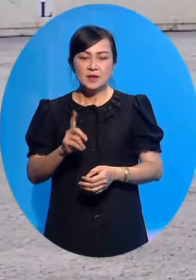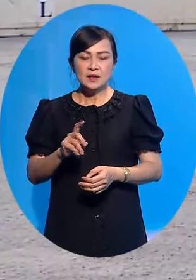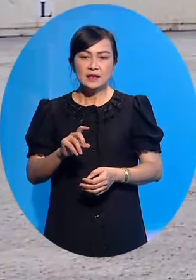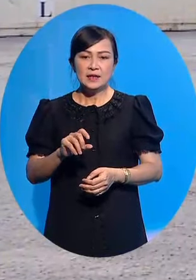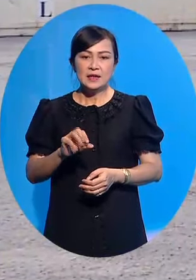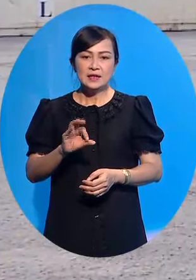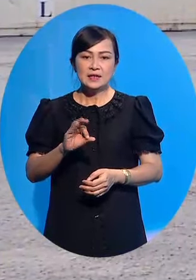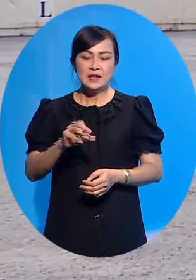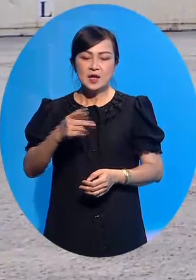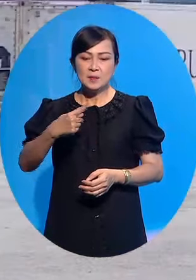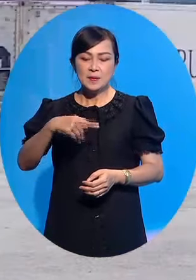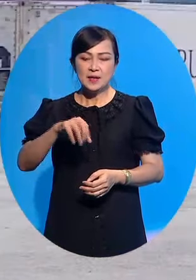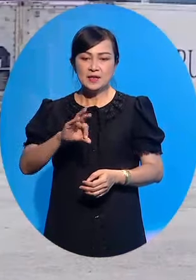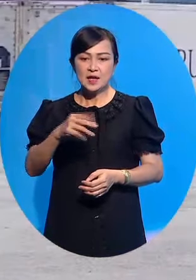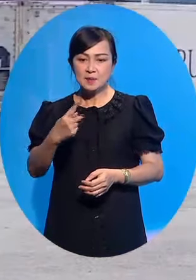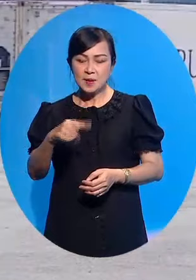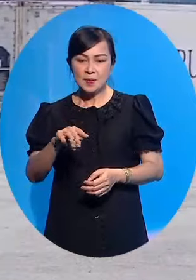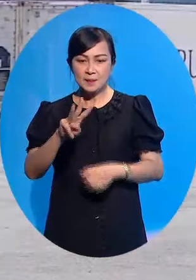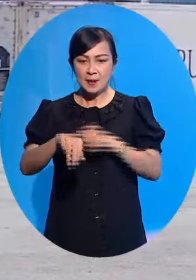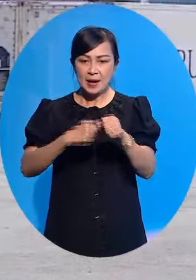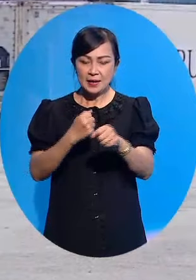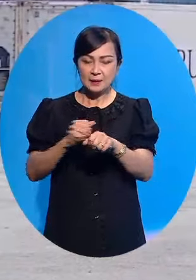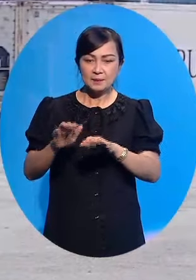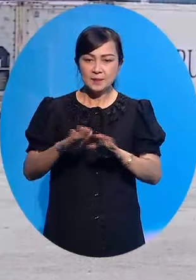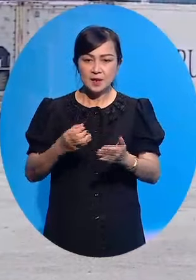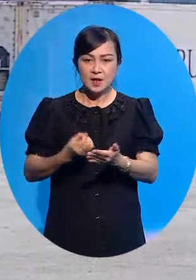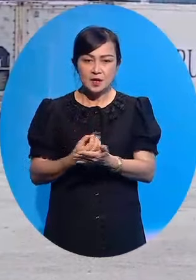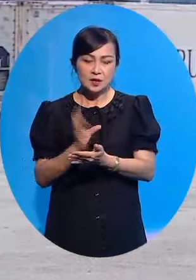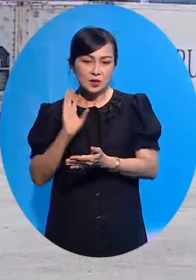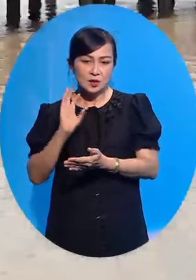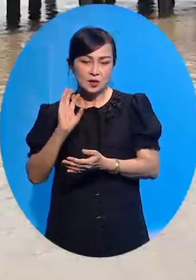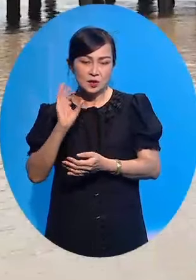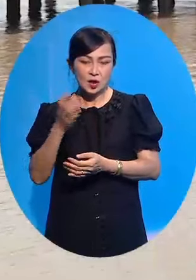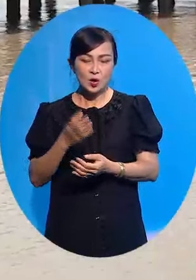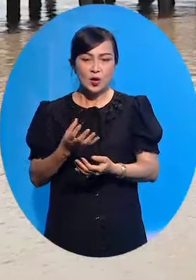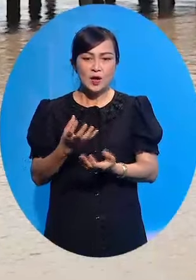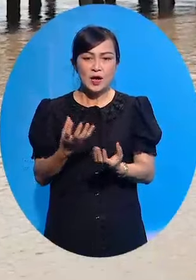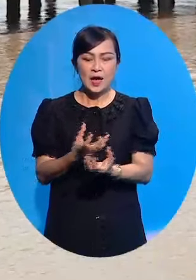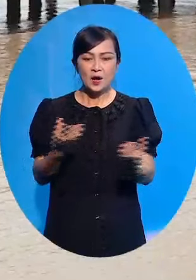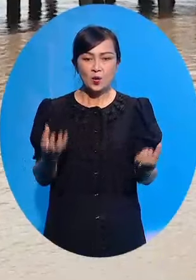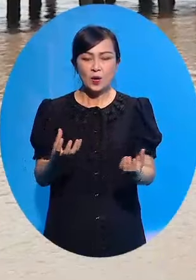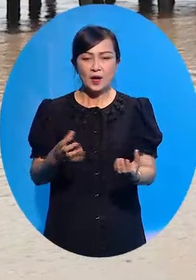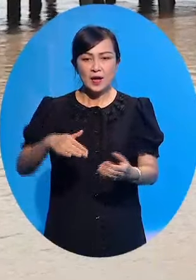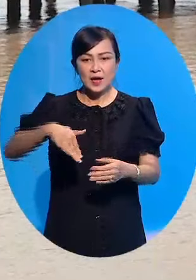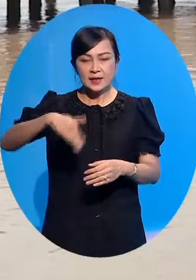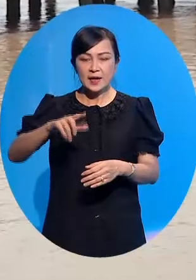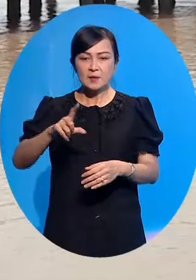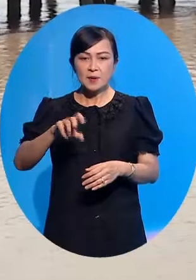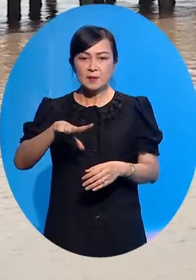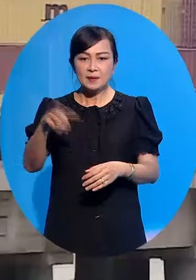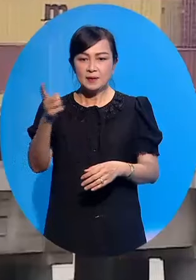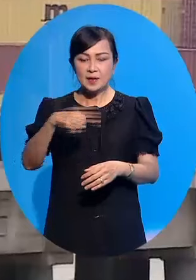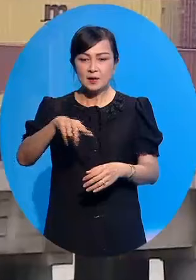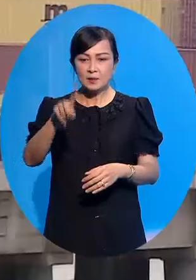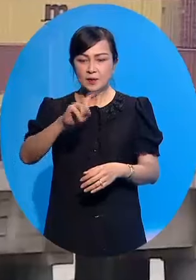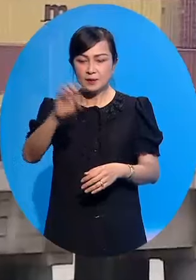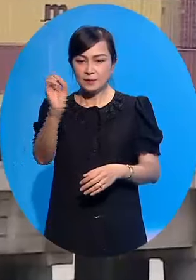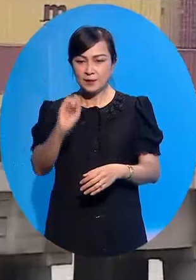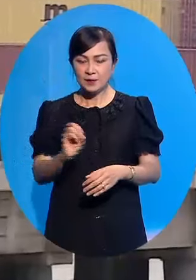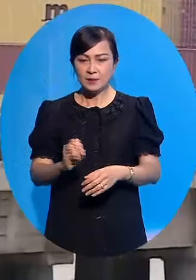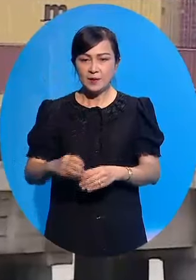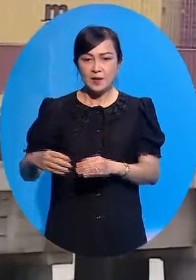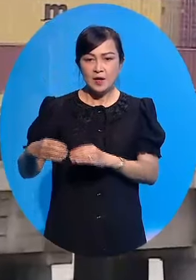Dương CPTPP, sau 3 năm thực thi, kim ngạch xuất khẩu hàng hóa sang thị trường trong khối tăng trưởng lên đến 75-100%.